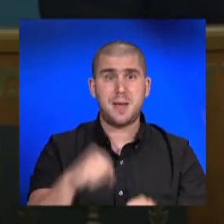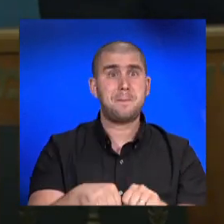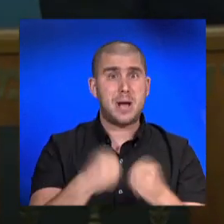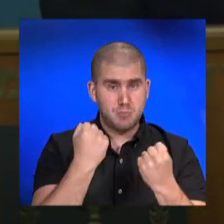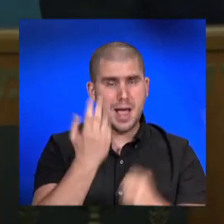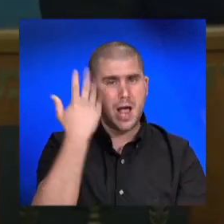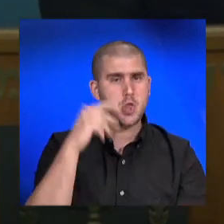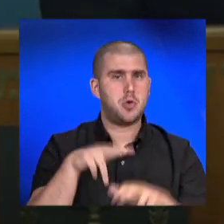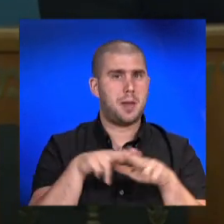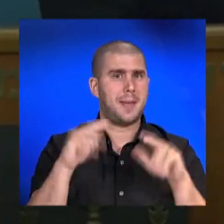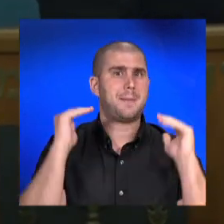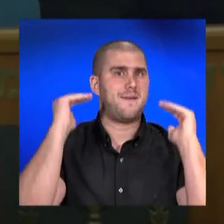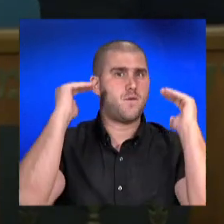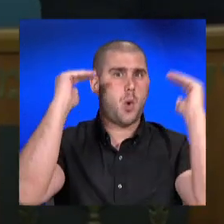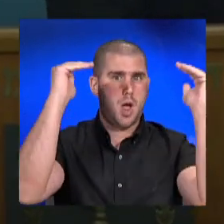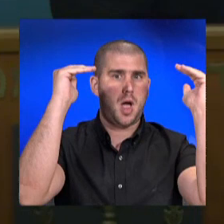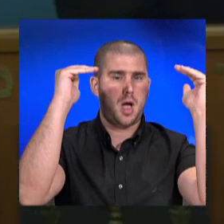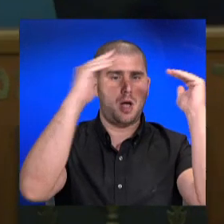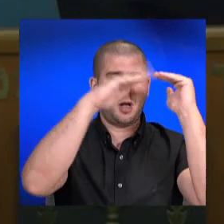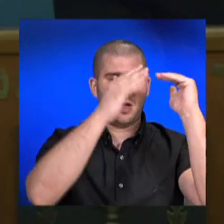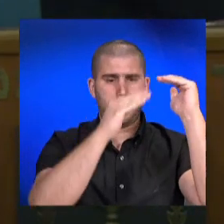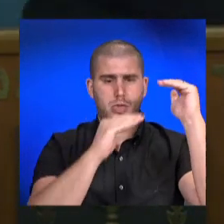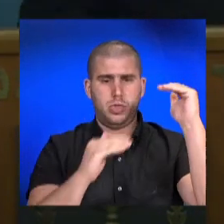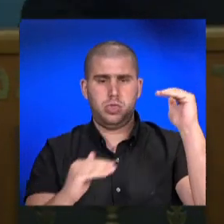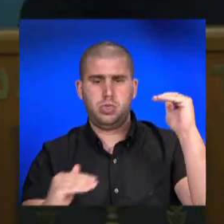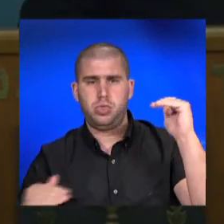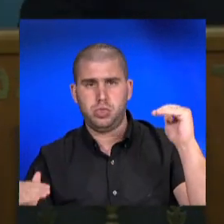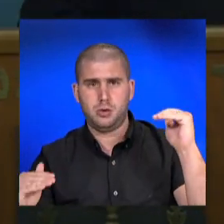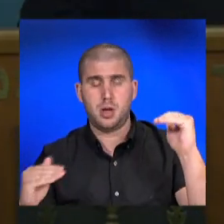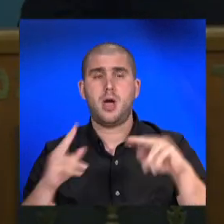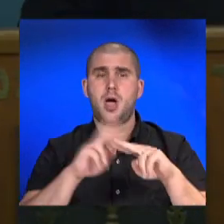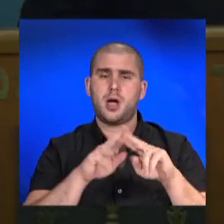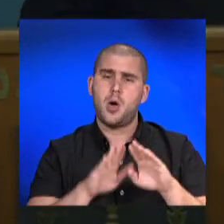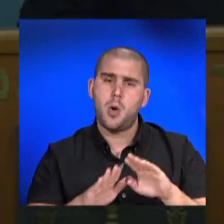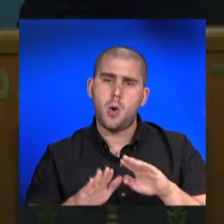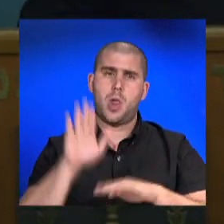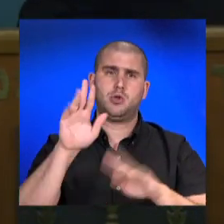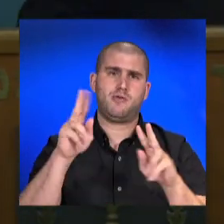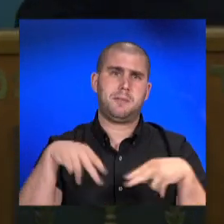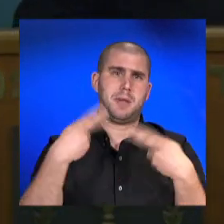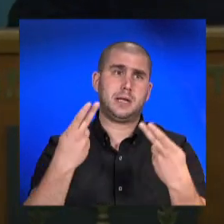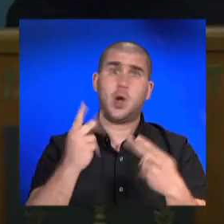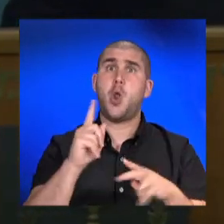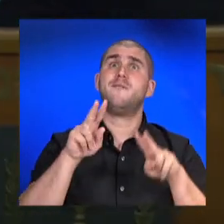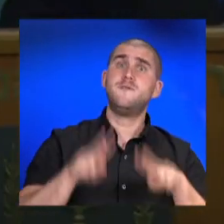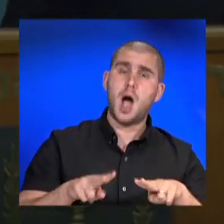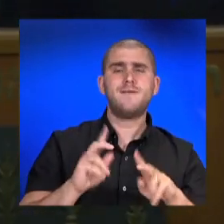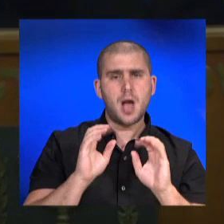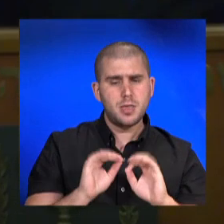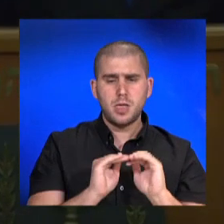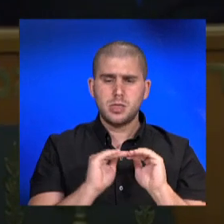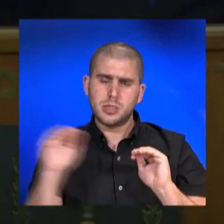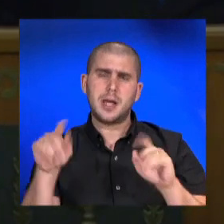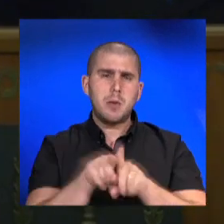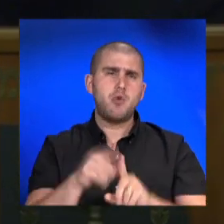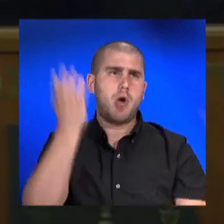גבוהה, יורדים בחזרה ועולים, לא לגמרי, אבל עולים כמעט למקום שהיינו בו. אלה